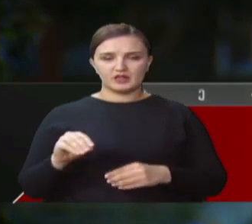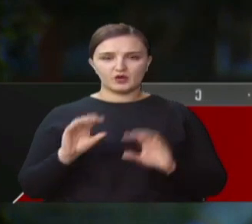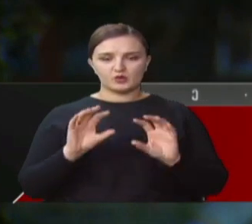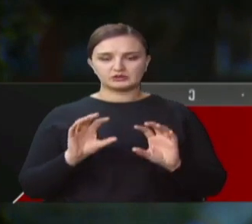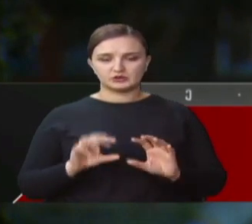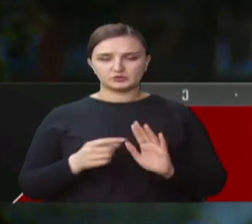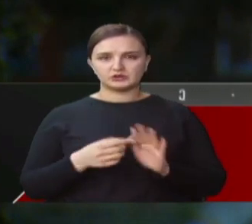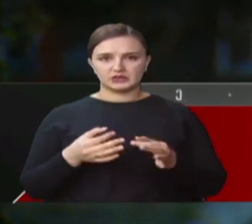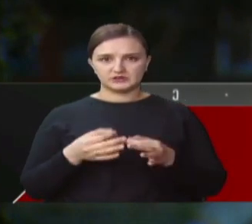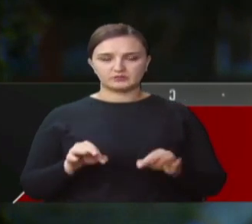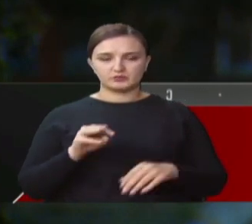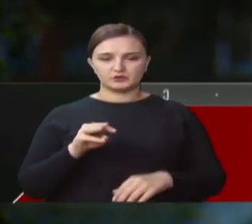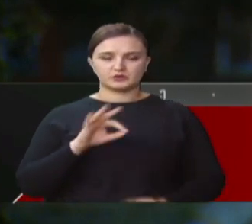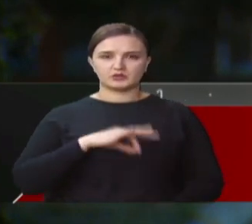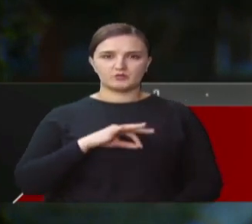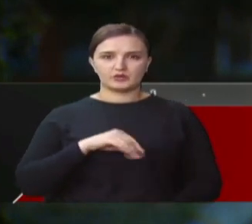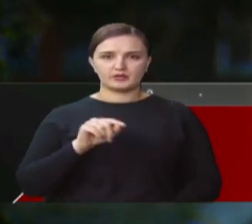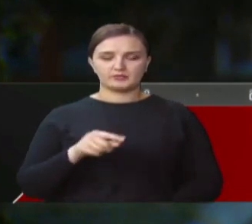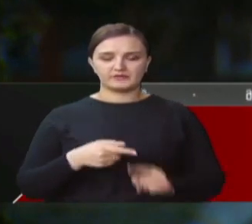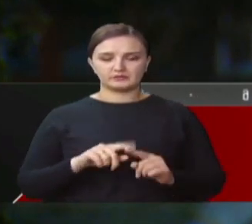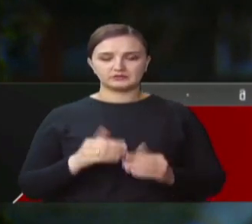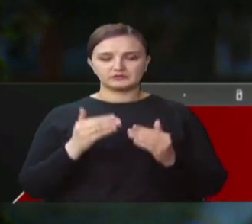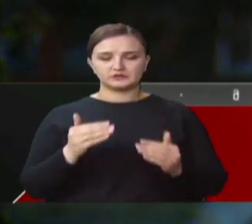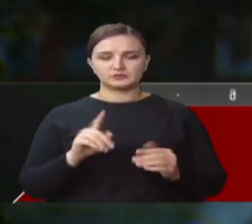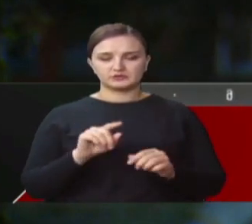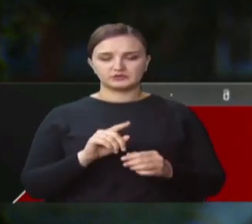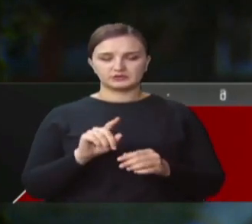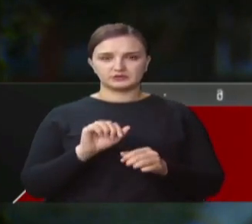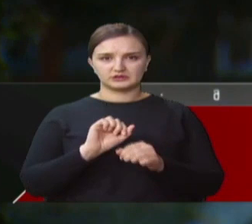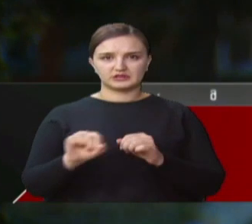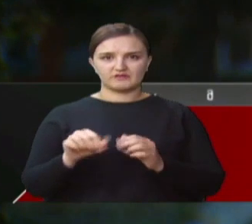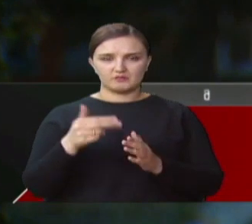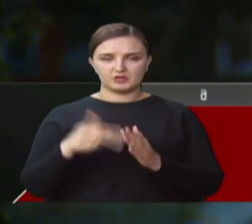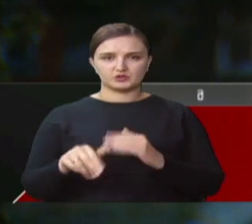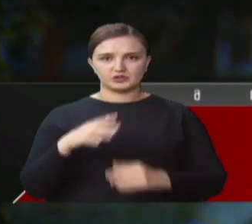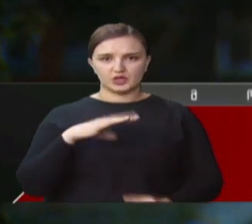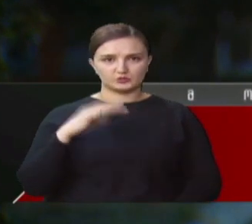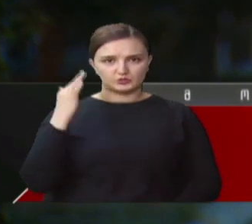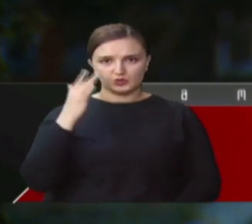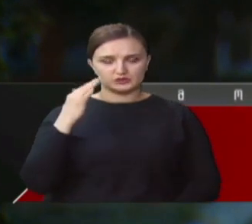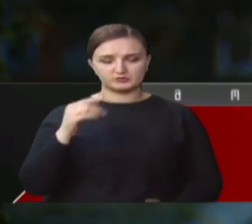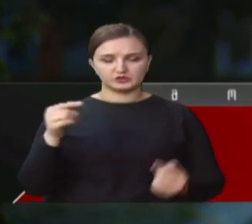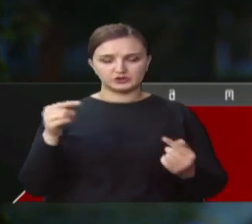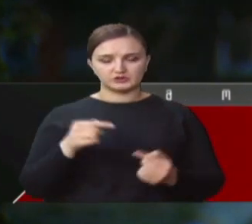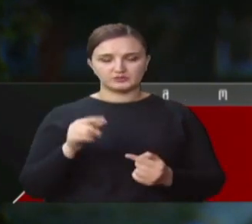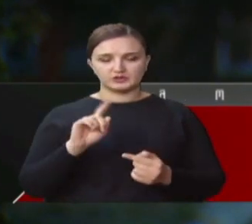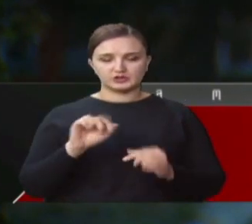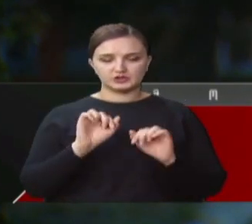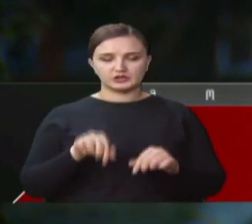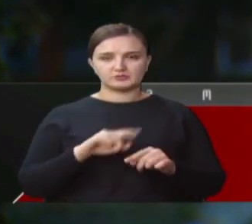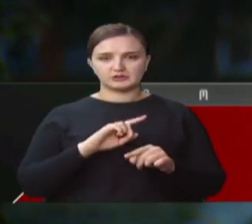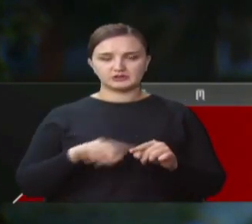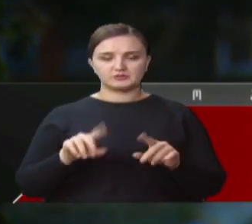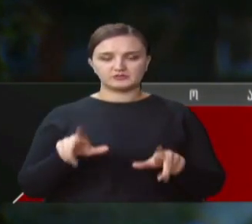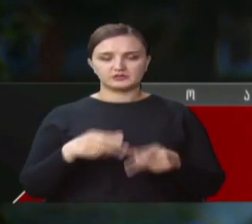კონსტიტუციურად დაშვებული მეთოდის გამოყენება იმისათვის, რომ დავამარცხოთ ქართული ოცნება და შესაბამისად, რაც შეიძლება სწრაფად